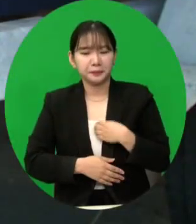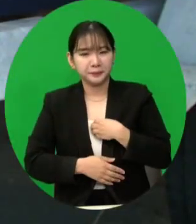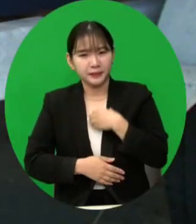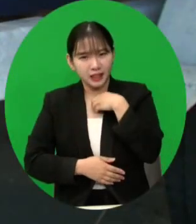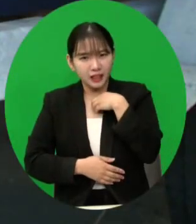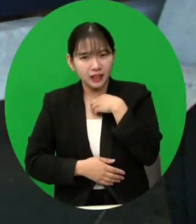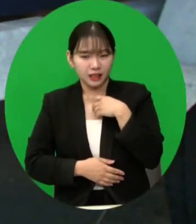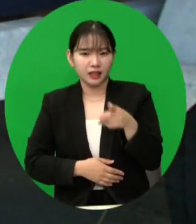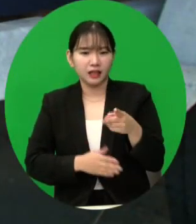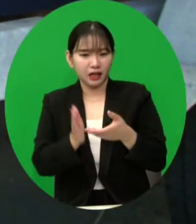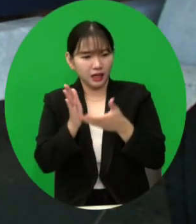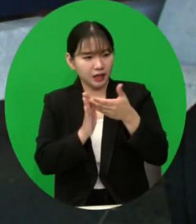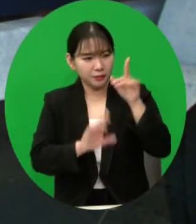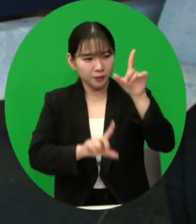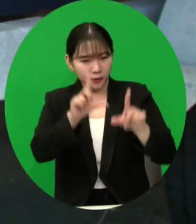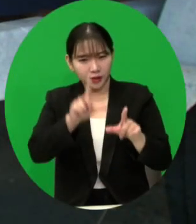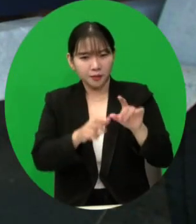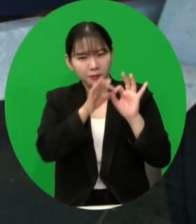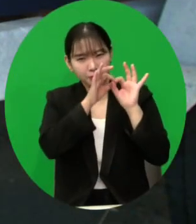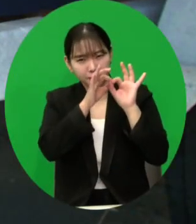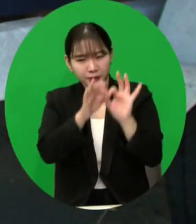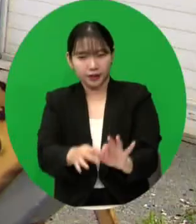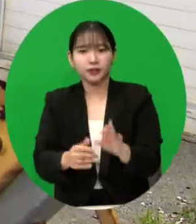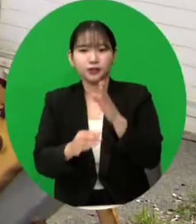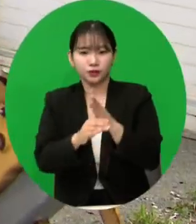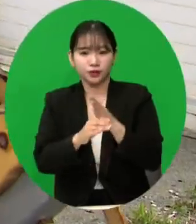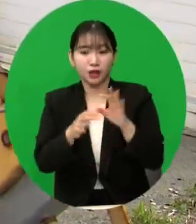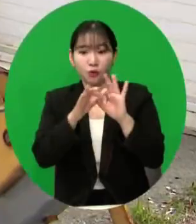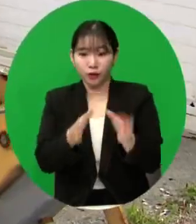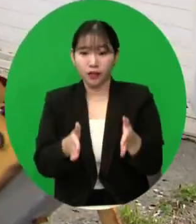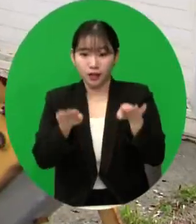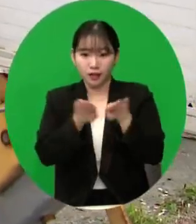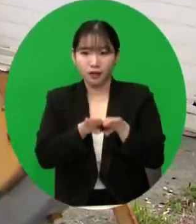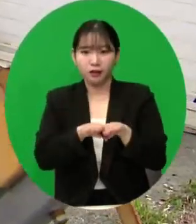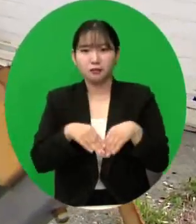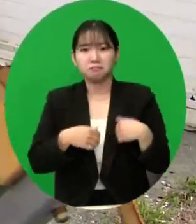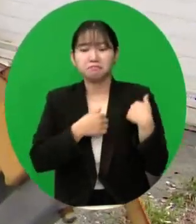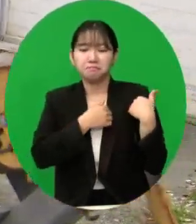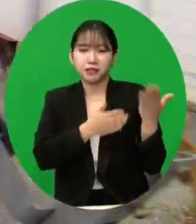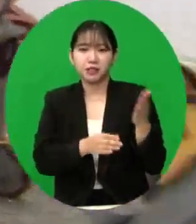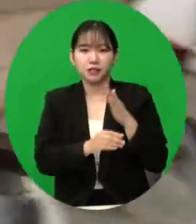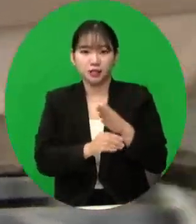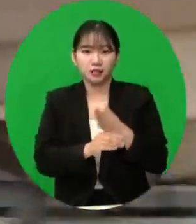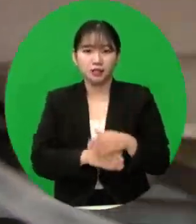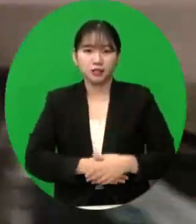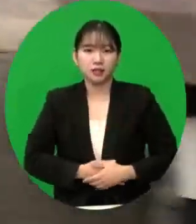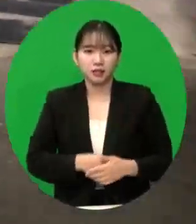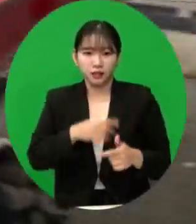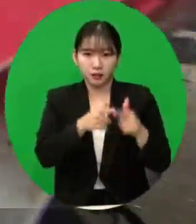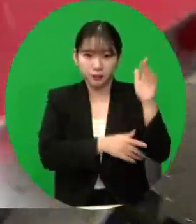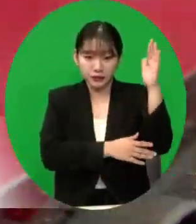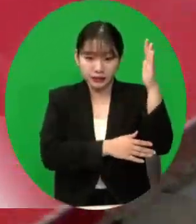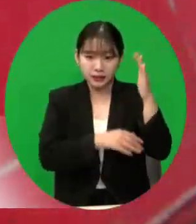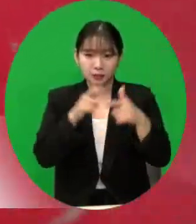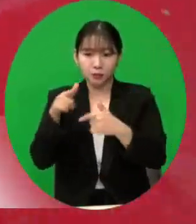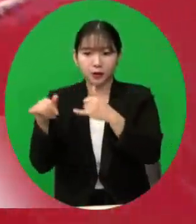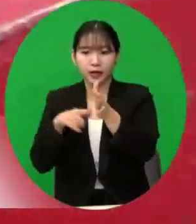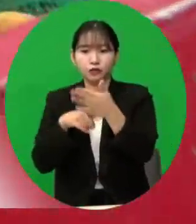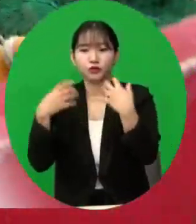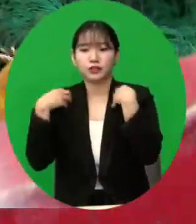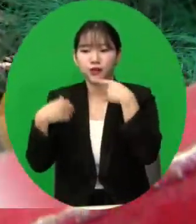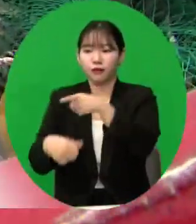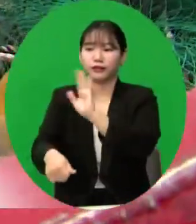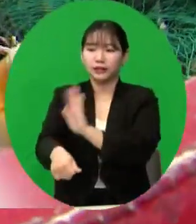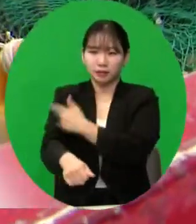찌푸리게 만드는 항만 모습이 오랫동안 이어져 오고 있지만 관계기관들은 느긋하기만 합니다. 목포시는 목포해수청에 책임